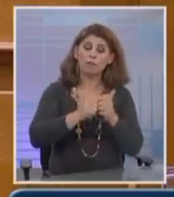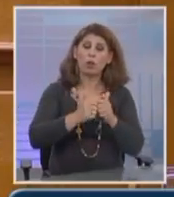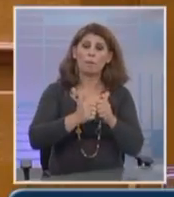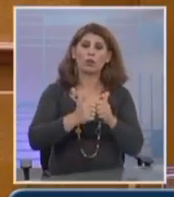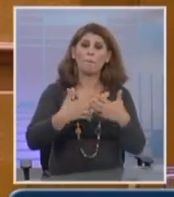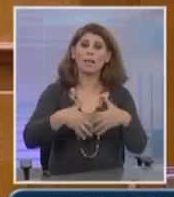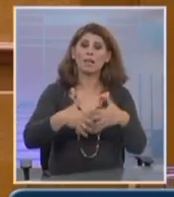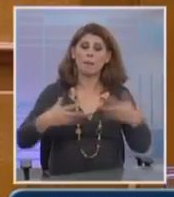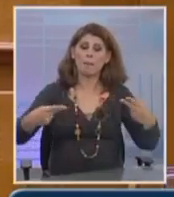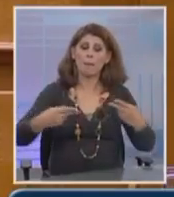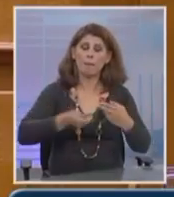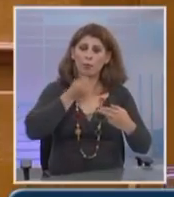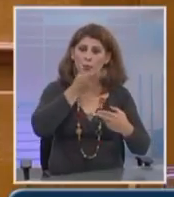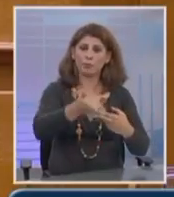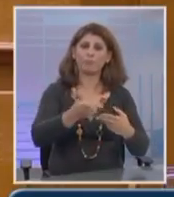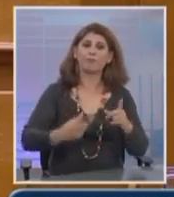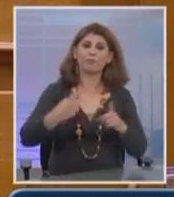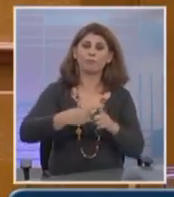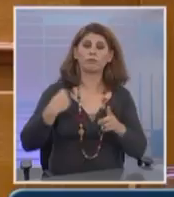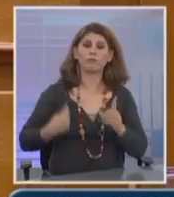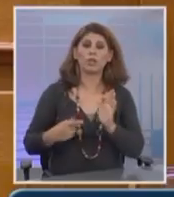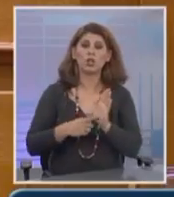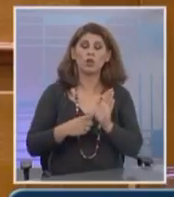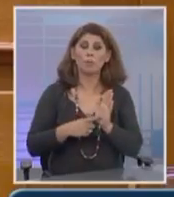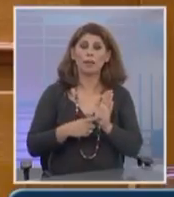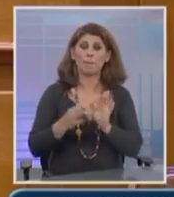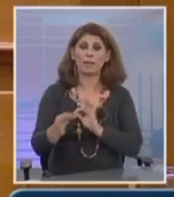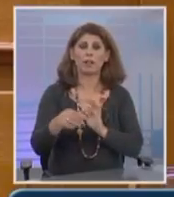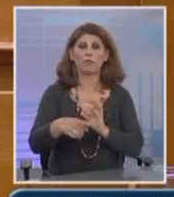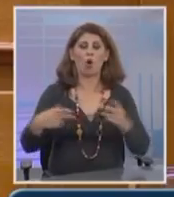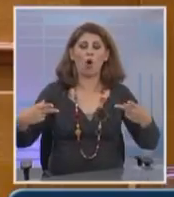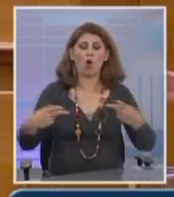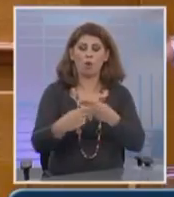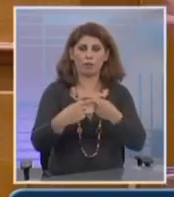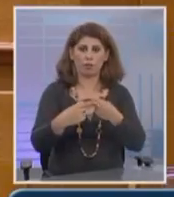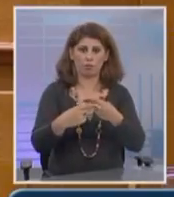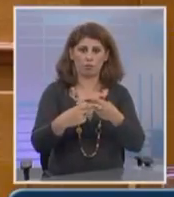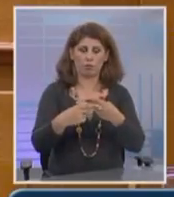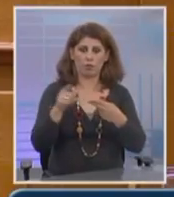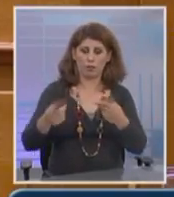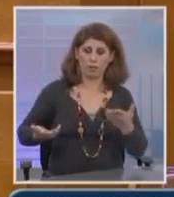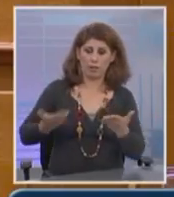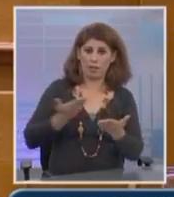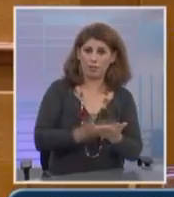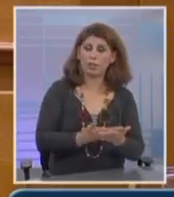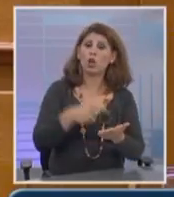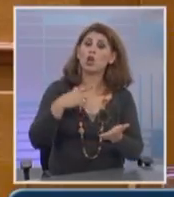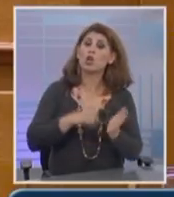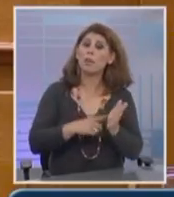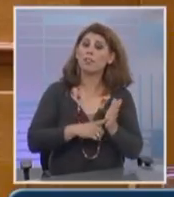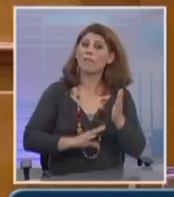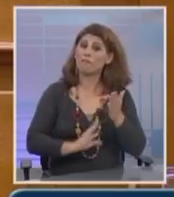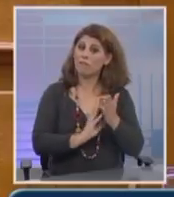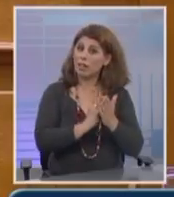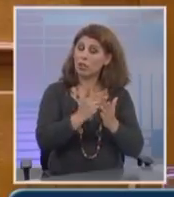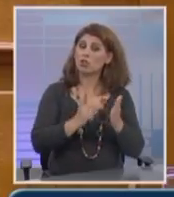περικοπής δαπανών με πρόσθετα δημοσιονομικά μέτρα, τον περίφημο κόφτη, και έρχεστε και καταθέτετε νομοθετικές